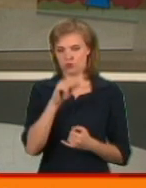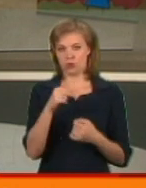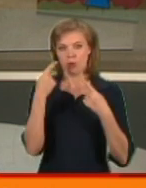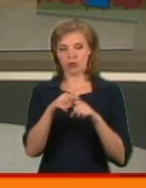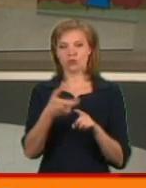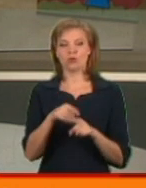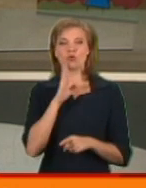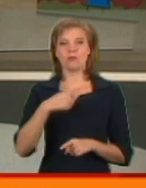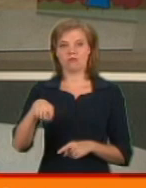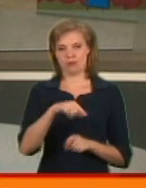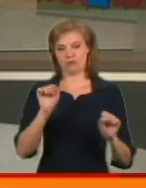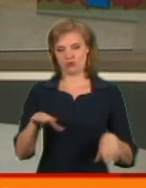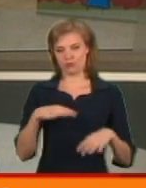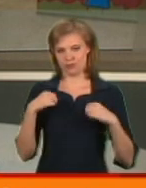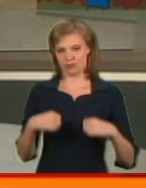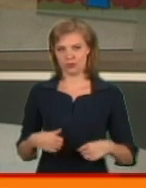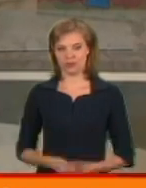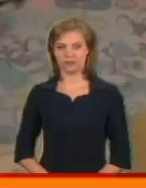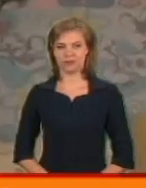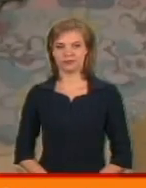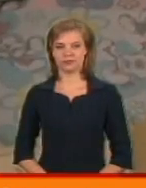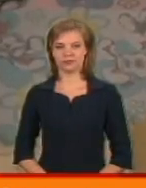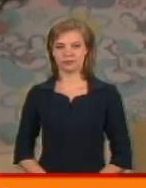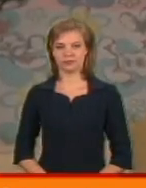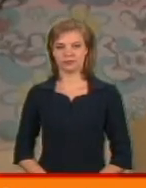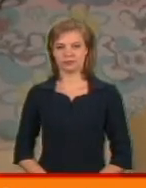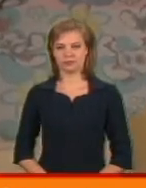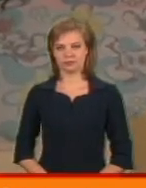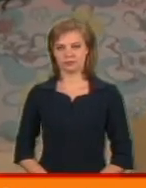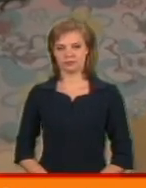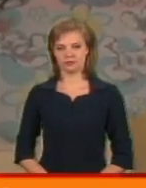мами крихіток можуть бути спокійними.